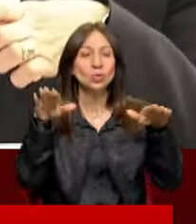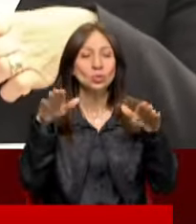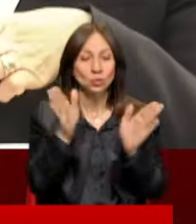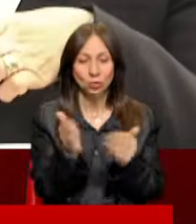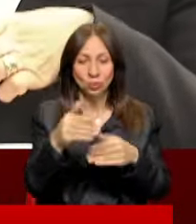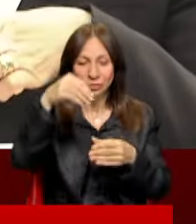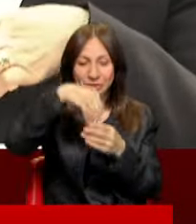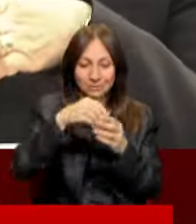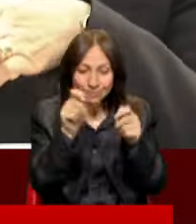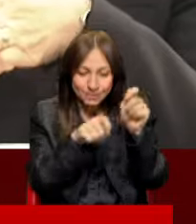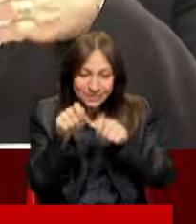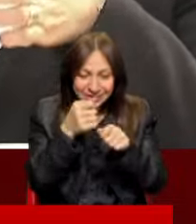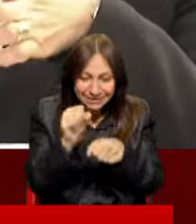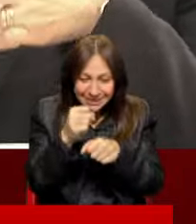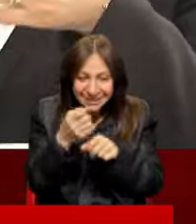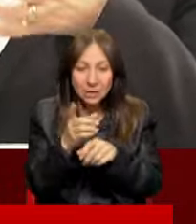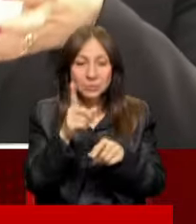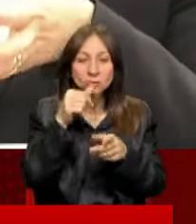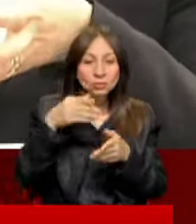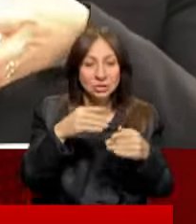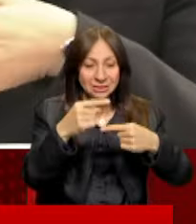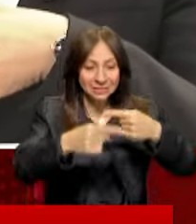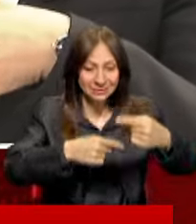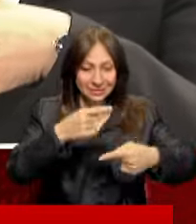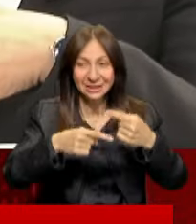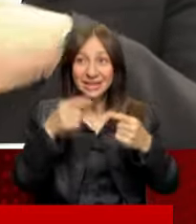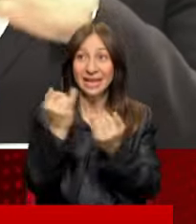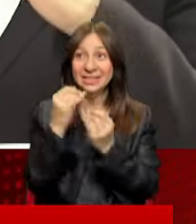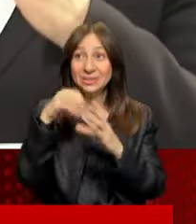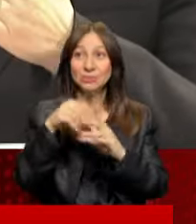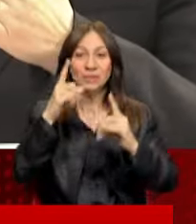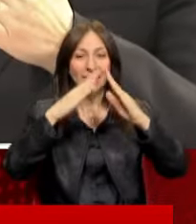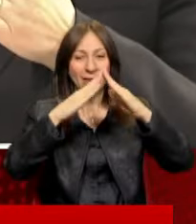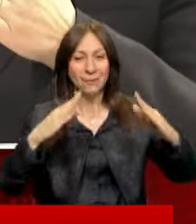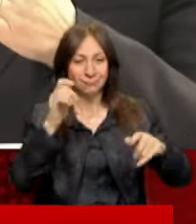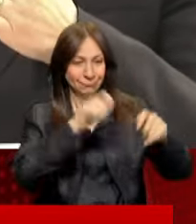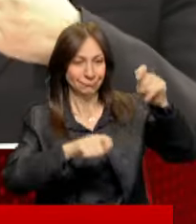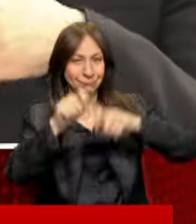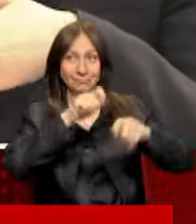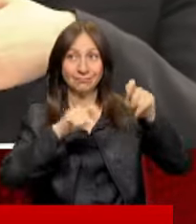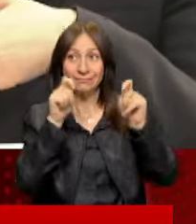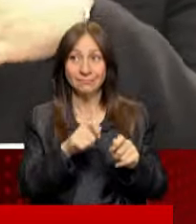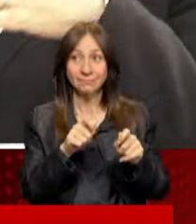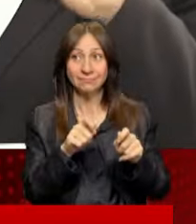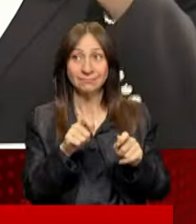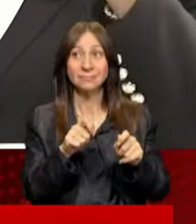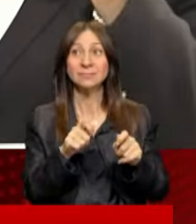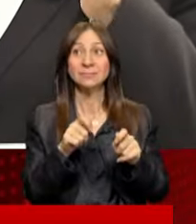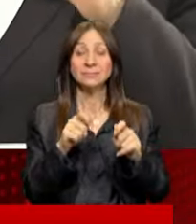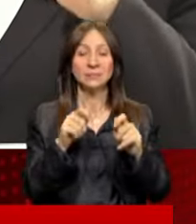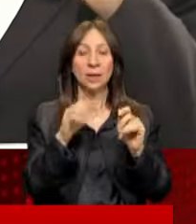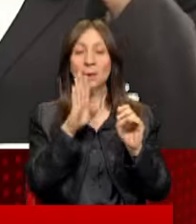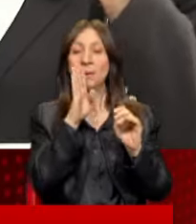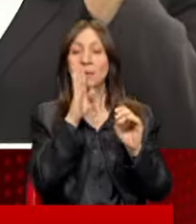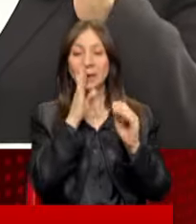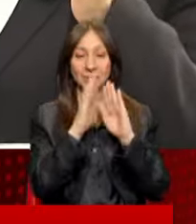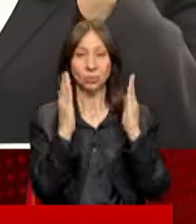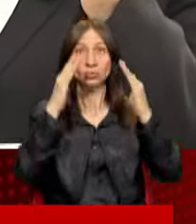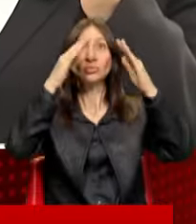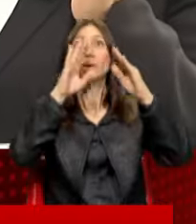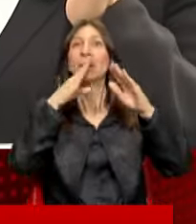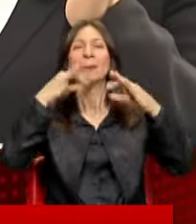kutusu inşa ediyor. Bir derede su değirmeni yapıyor kardeşi için ve bir kulübe inşa ediyor. Yanları hasırdan, üzeri